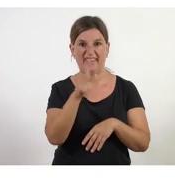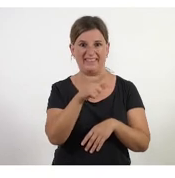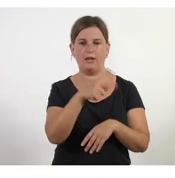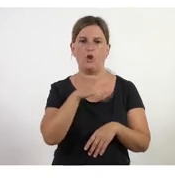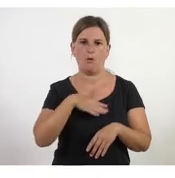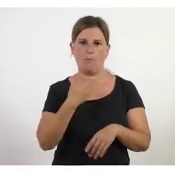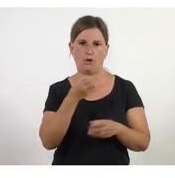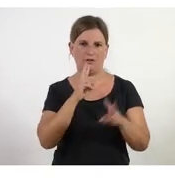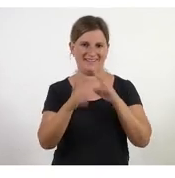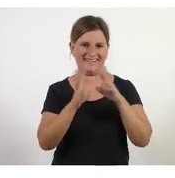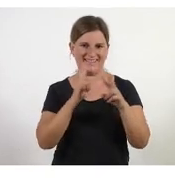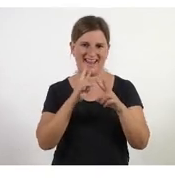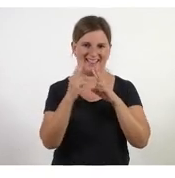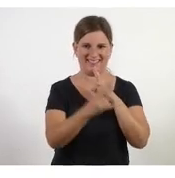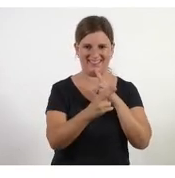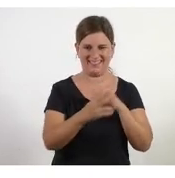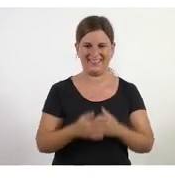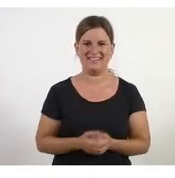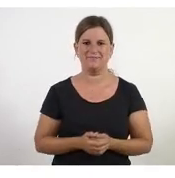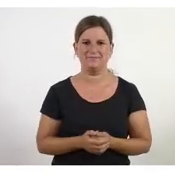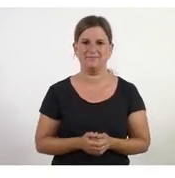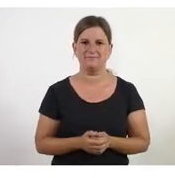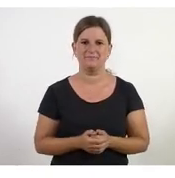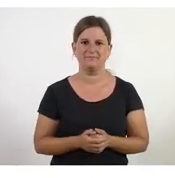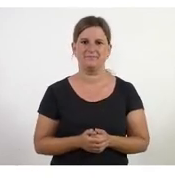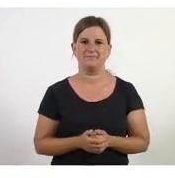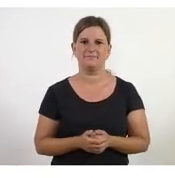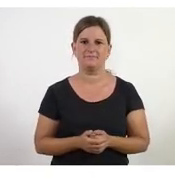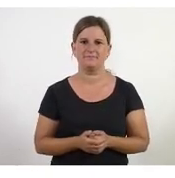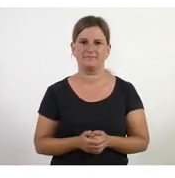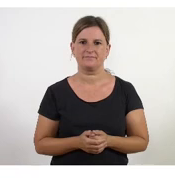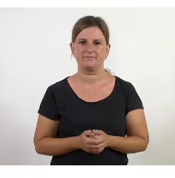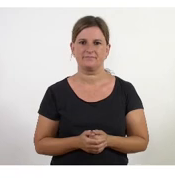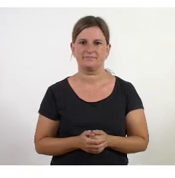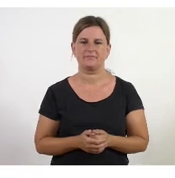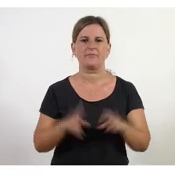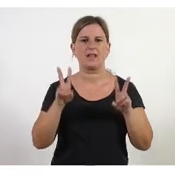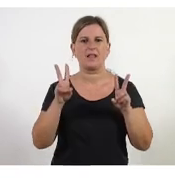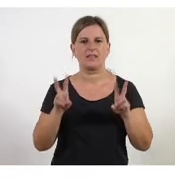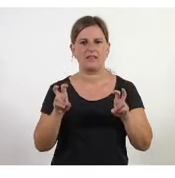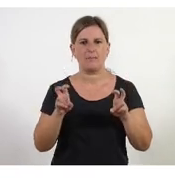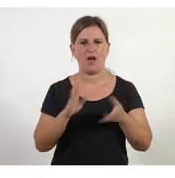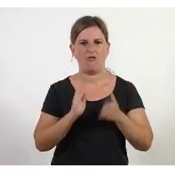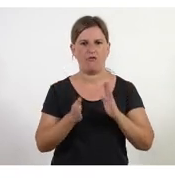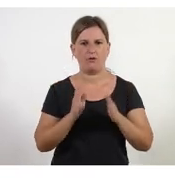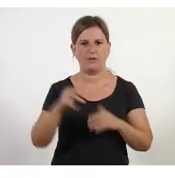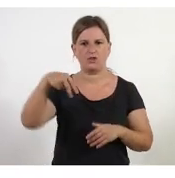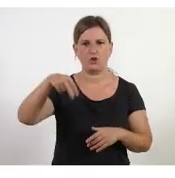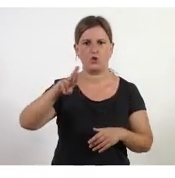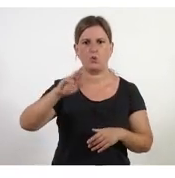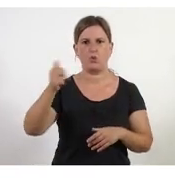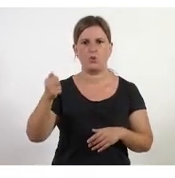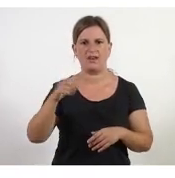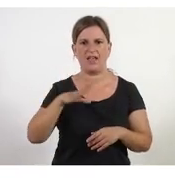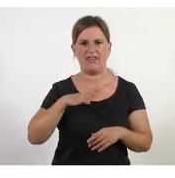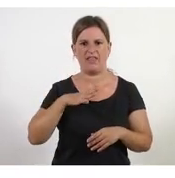així li donem un cop de mà. Respecte a la formació, la Núria del grup Esplai Bancarna